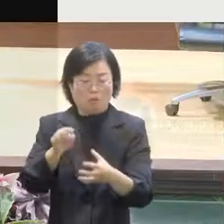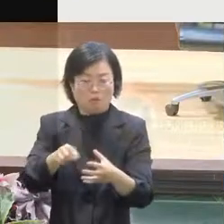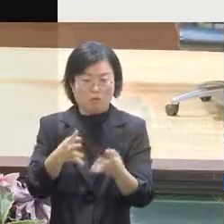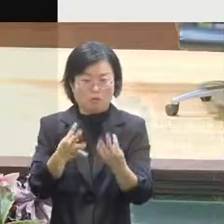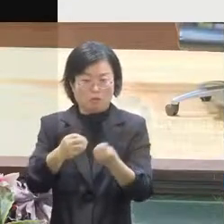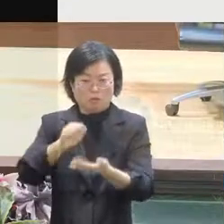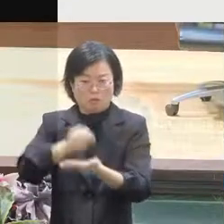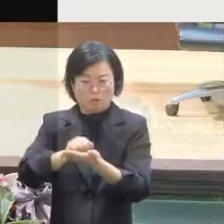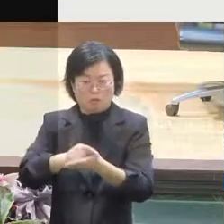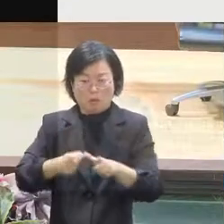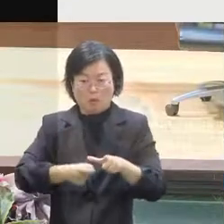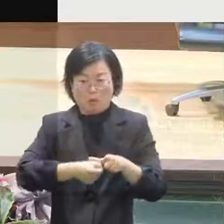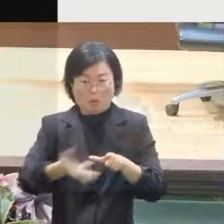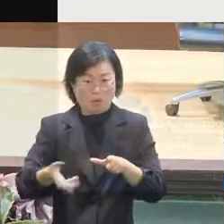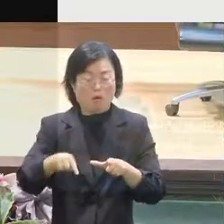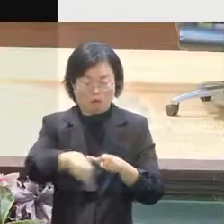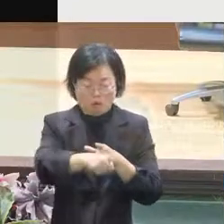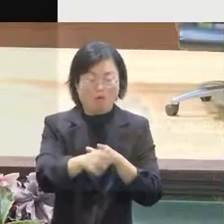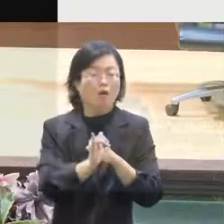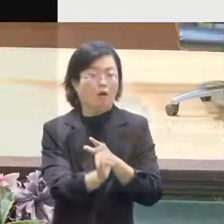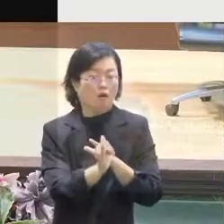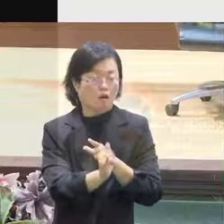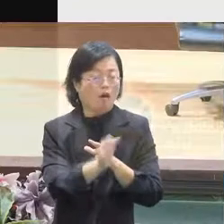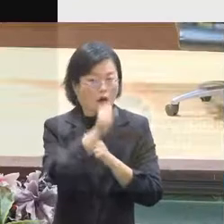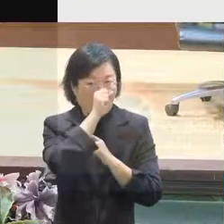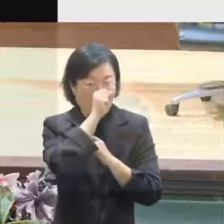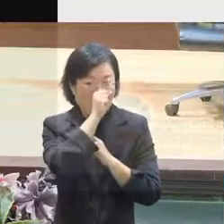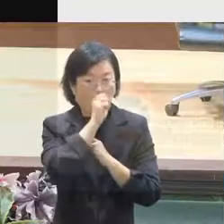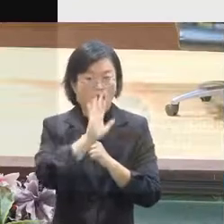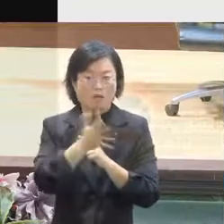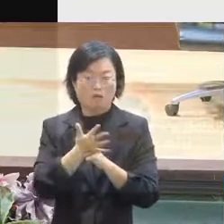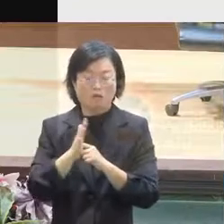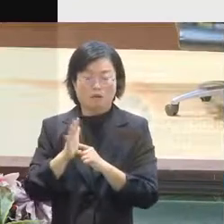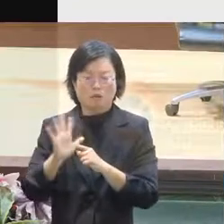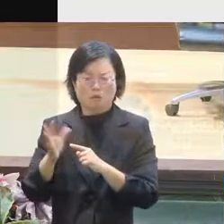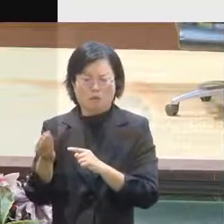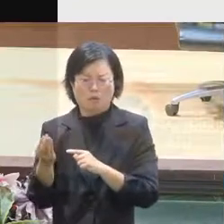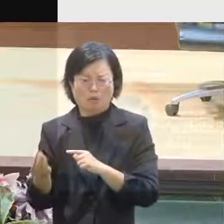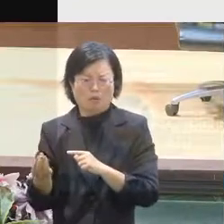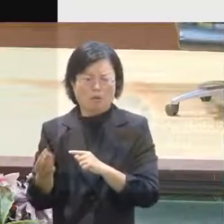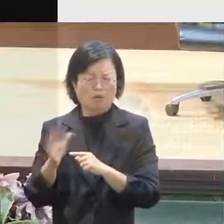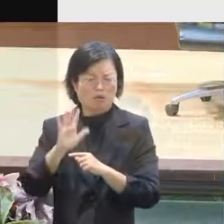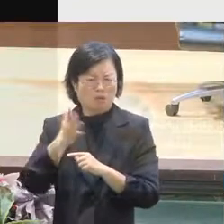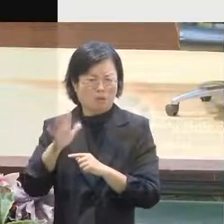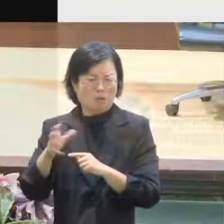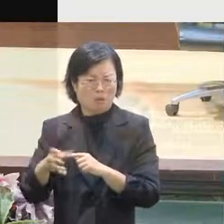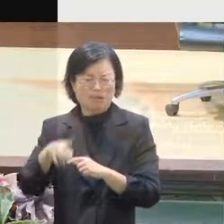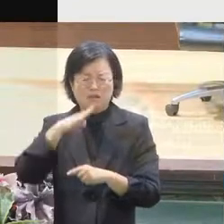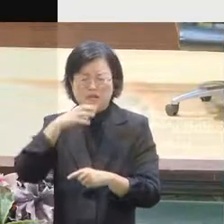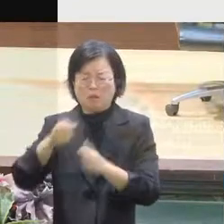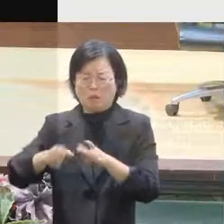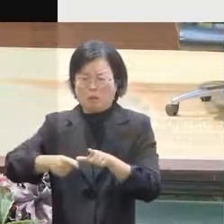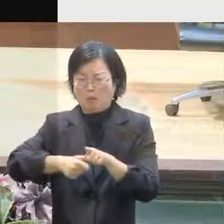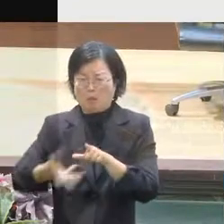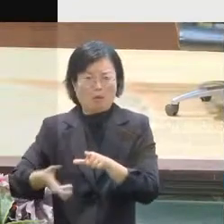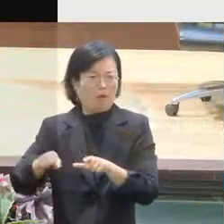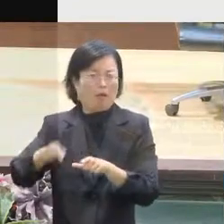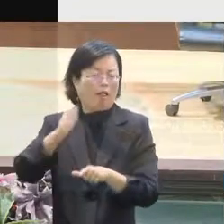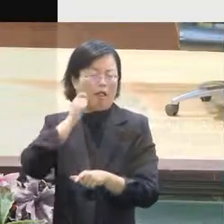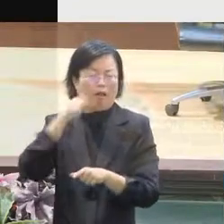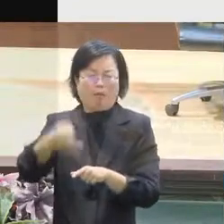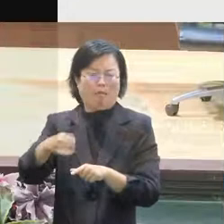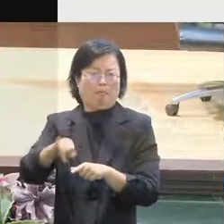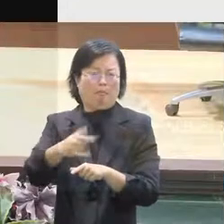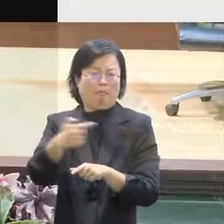放程度呢是比较好的。但是呢也有一些领域呢是非常差的。我们看到在最下